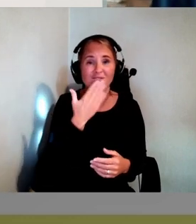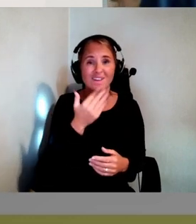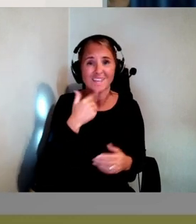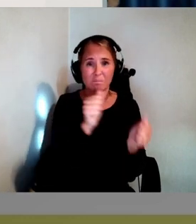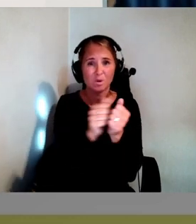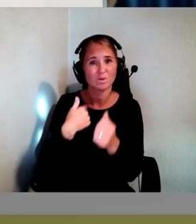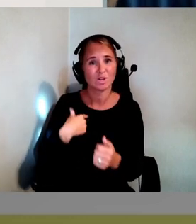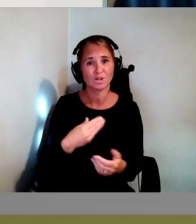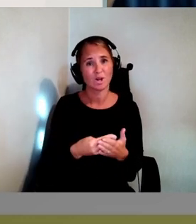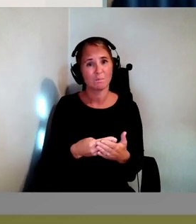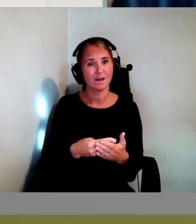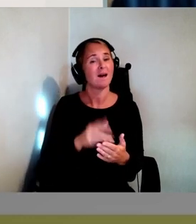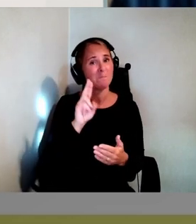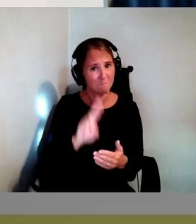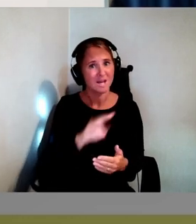jättesvårt